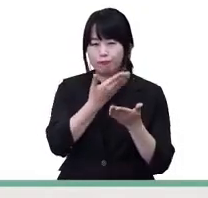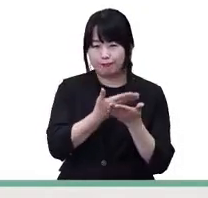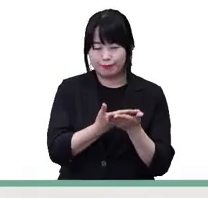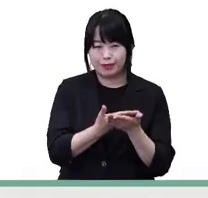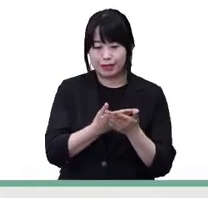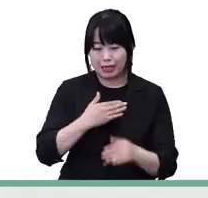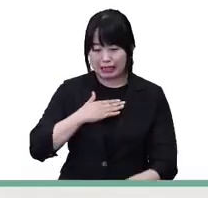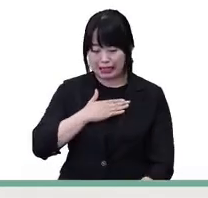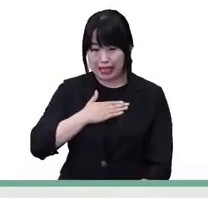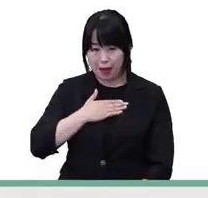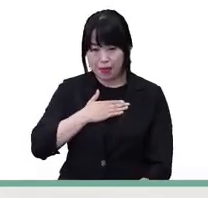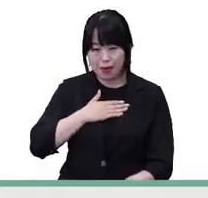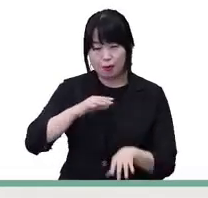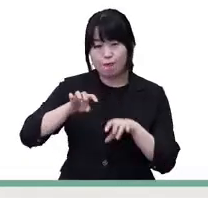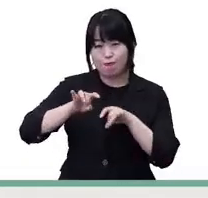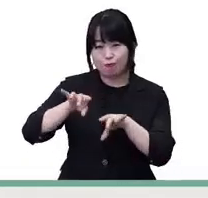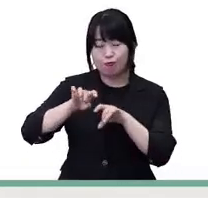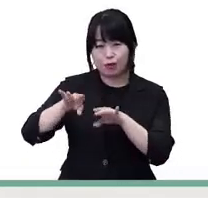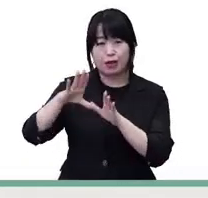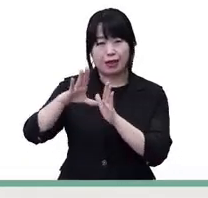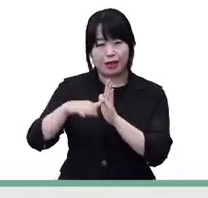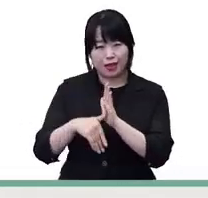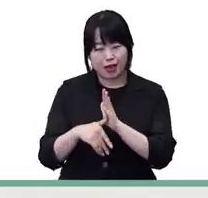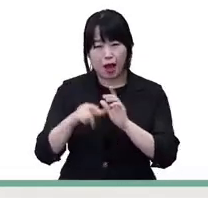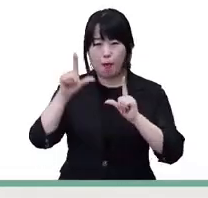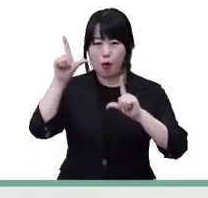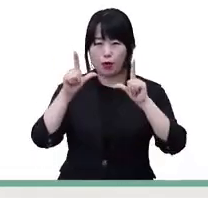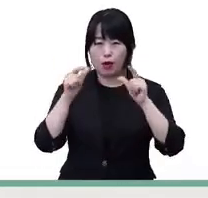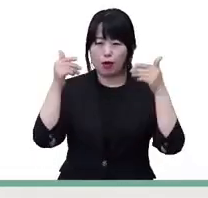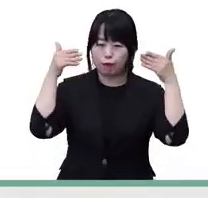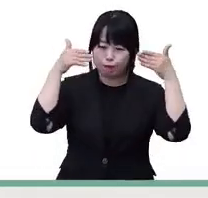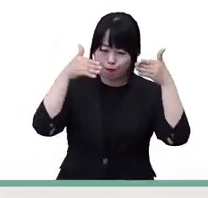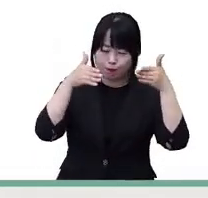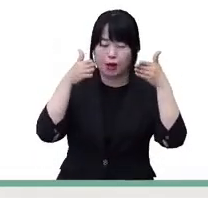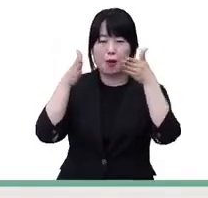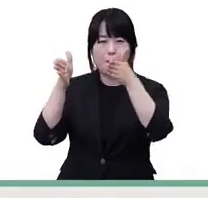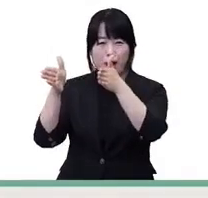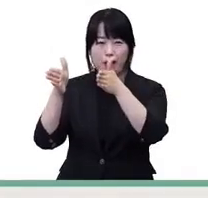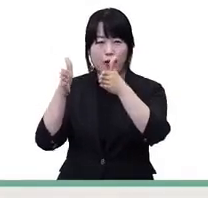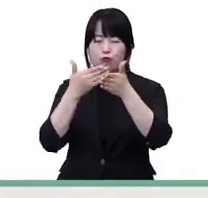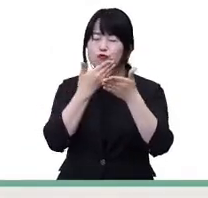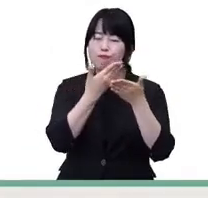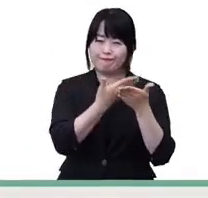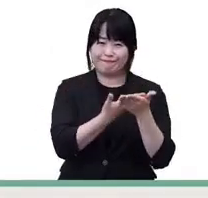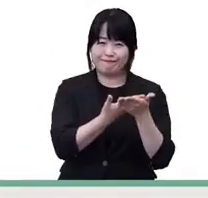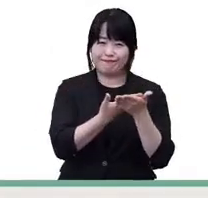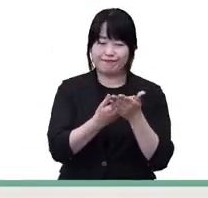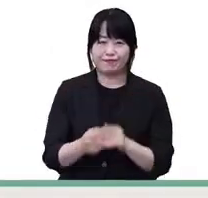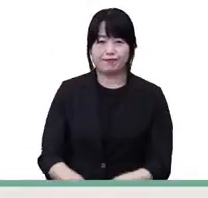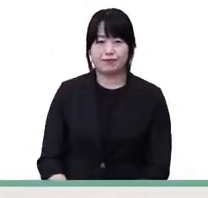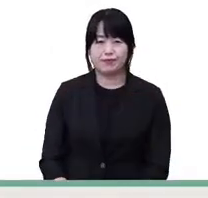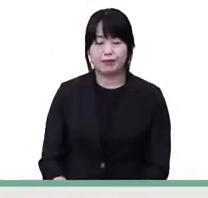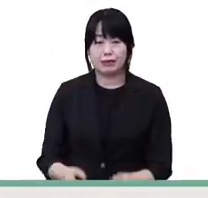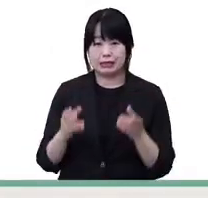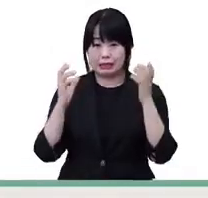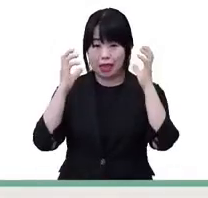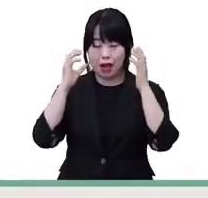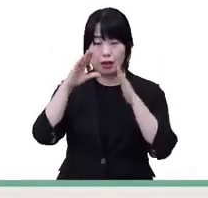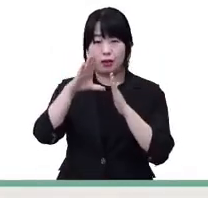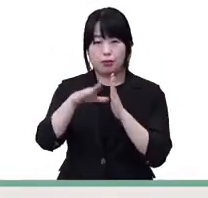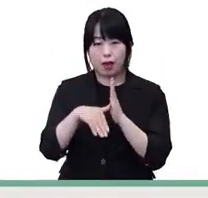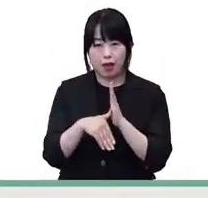감정의 전달에서는 표정, 자세, 시선의 방향을 중요하게 생각하죠. 그래서 어렸을 때